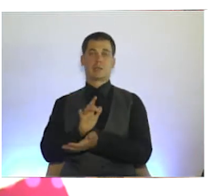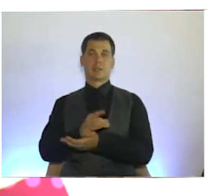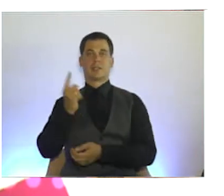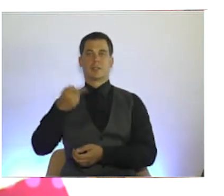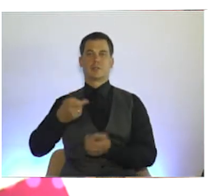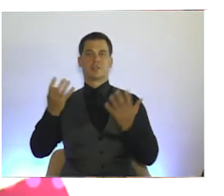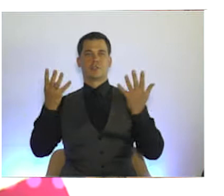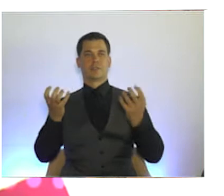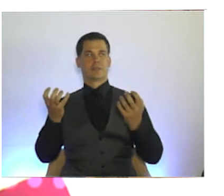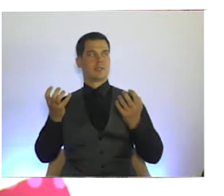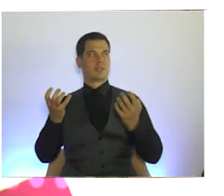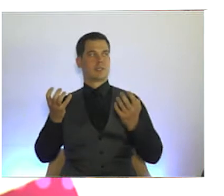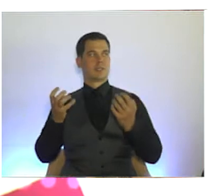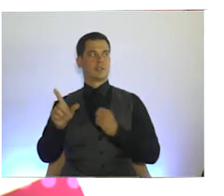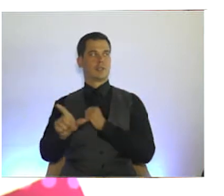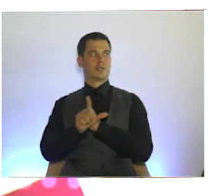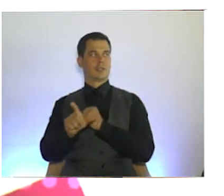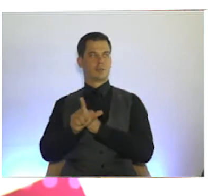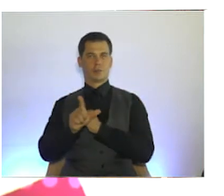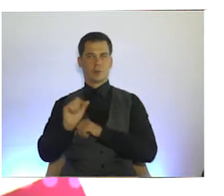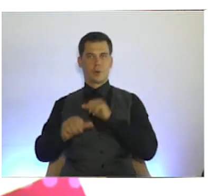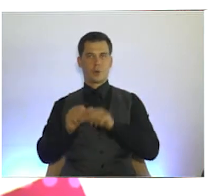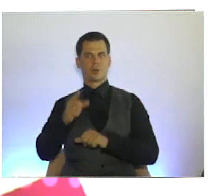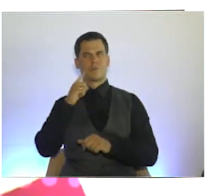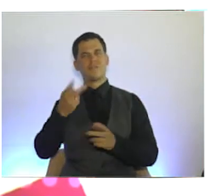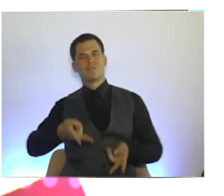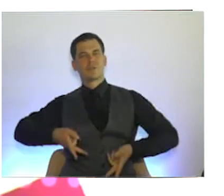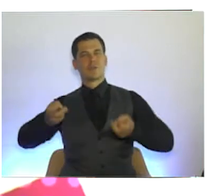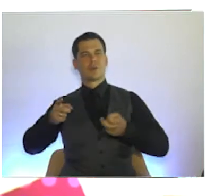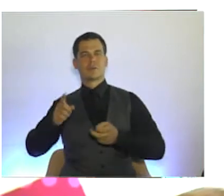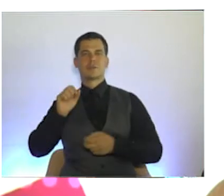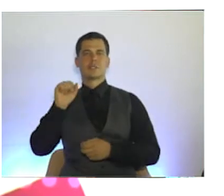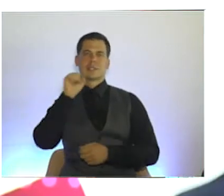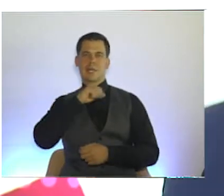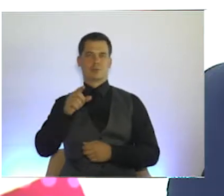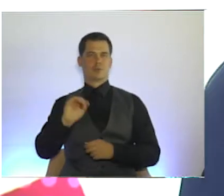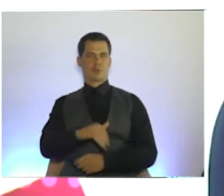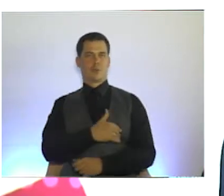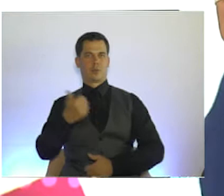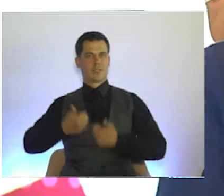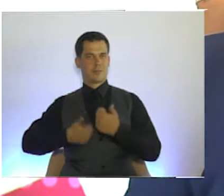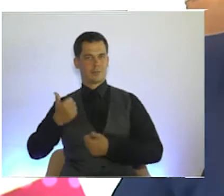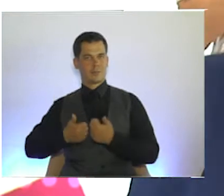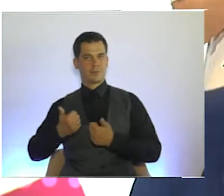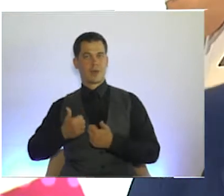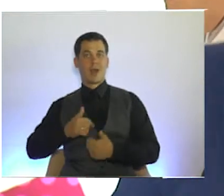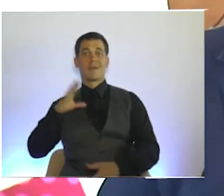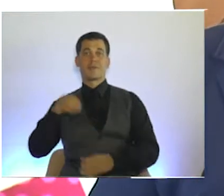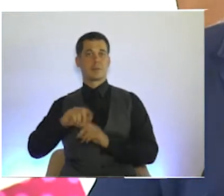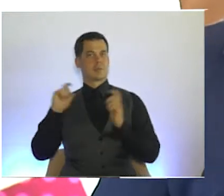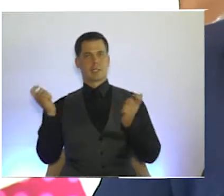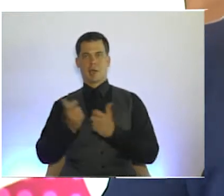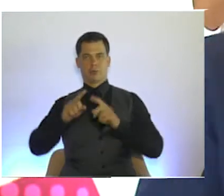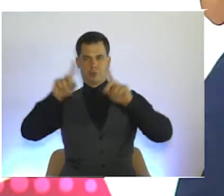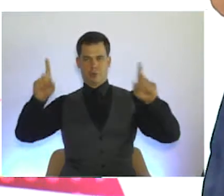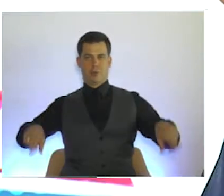debaty. A dziś są to pani Elżbieta Szymanik, zastępca dyrektora do spraw Europejskiego Funduszu Społecznego w Mazowieckiej Jednostce Wdrażania Programów